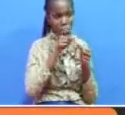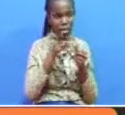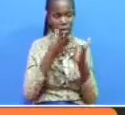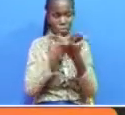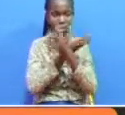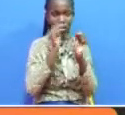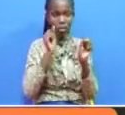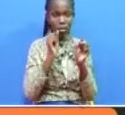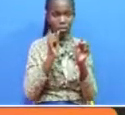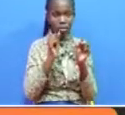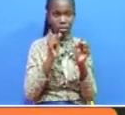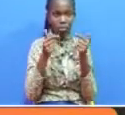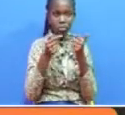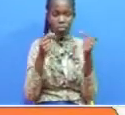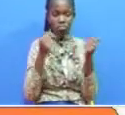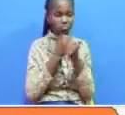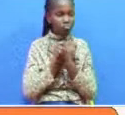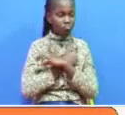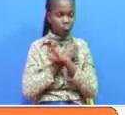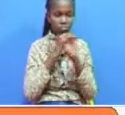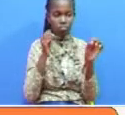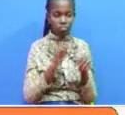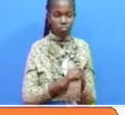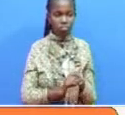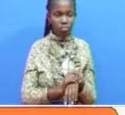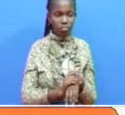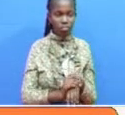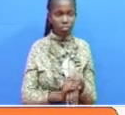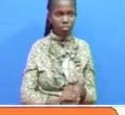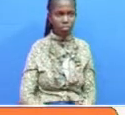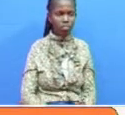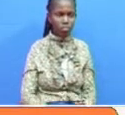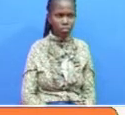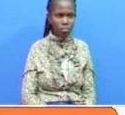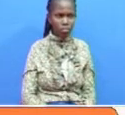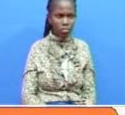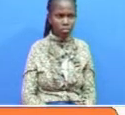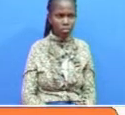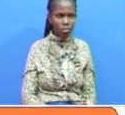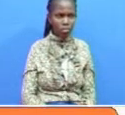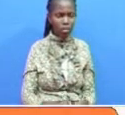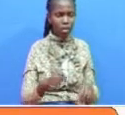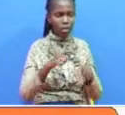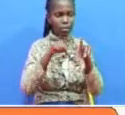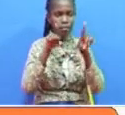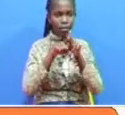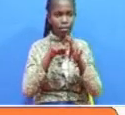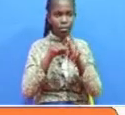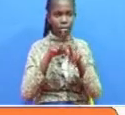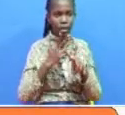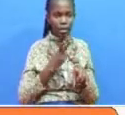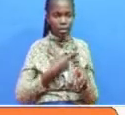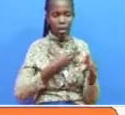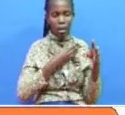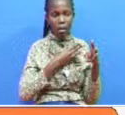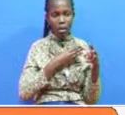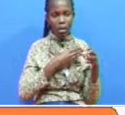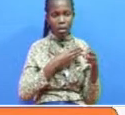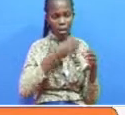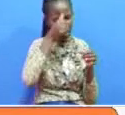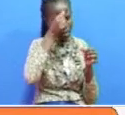Musumbi utevata na nduthi onavanini. And, but at the same time we shall have very fond memories